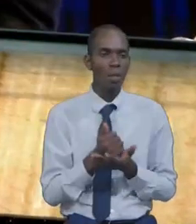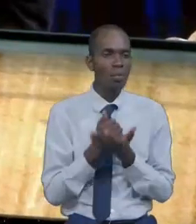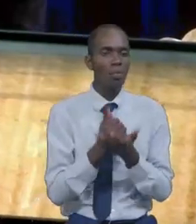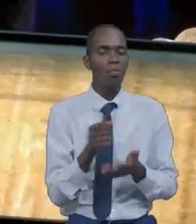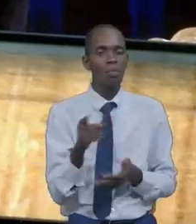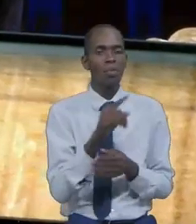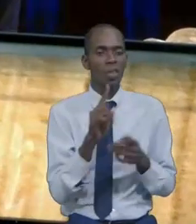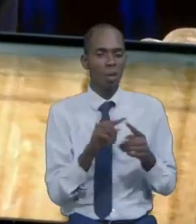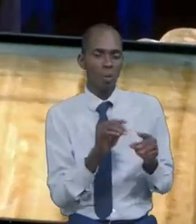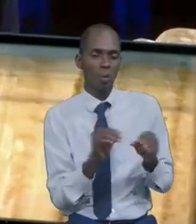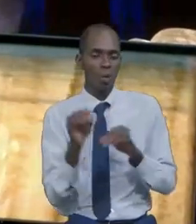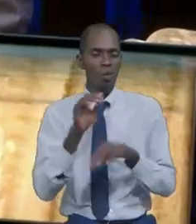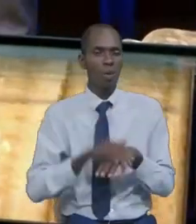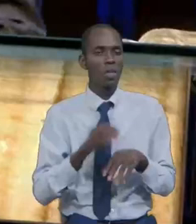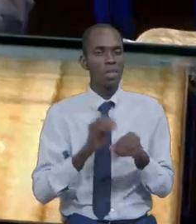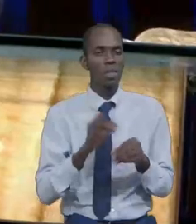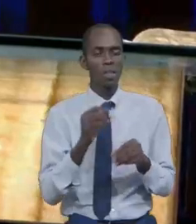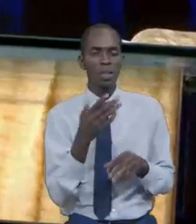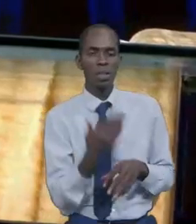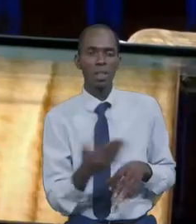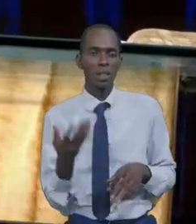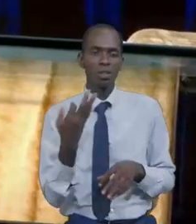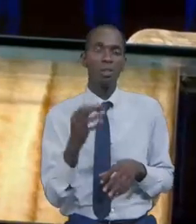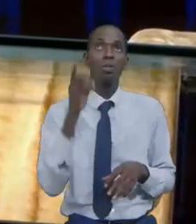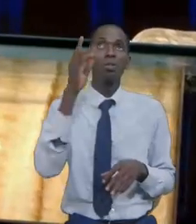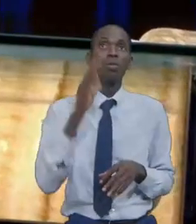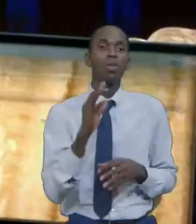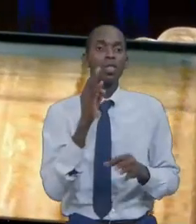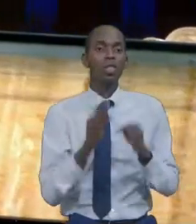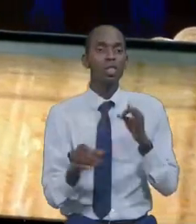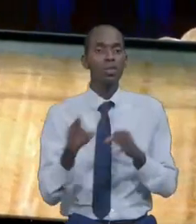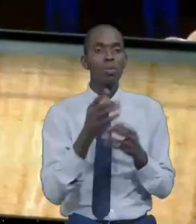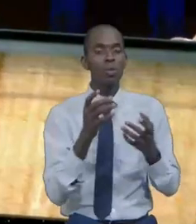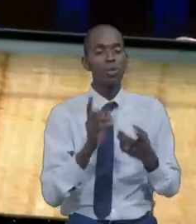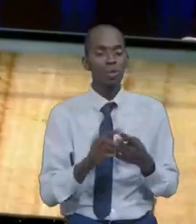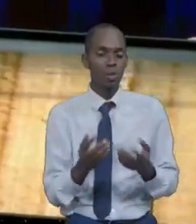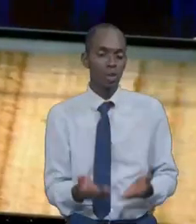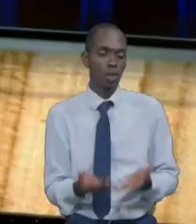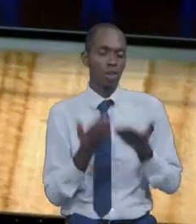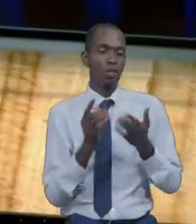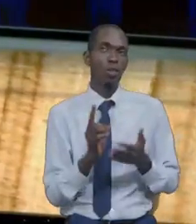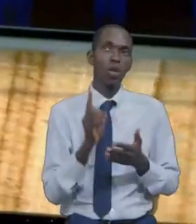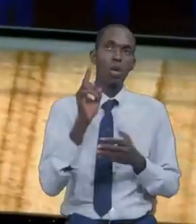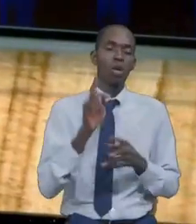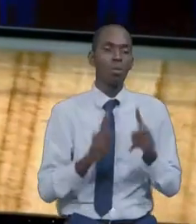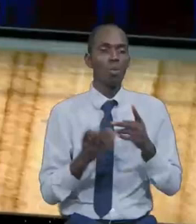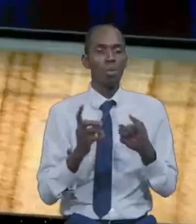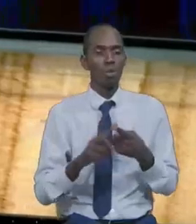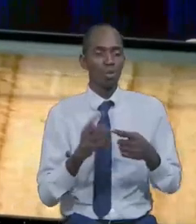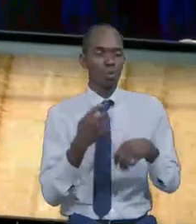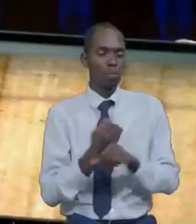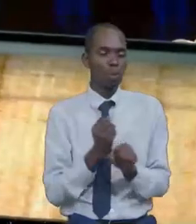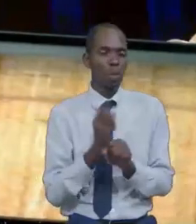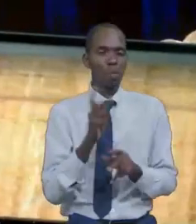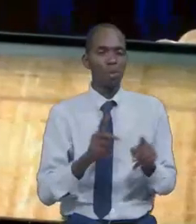à avancer dans les choses de Dieu. Si tu veux édifier les gens, si tu veux élever les gens, si tu veux que les gens soient